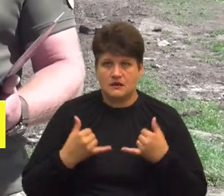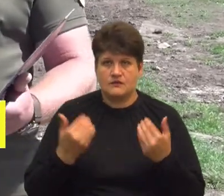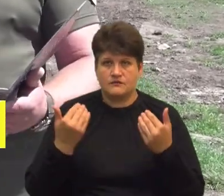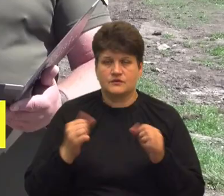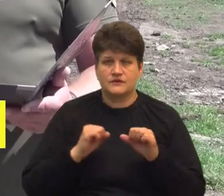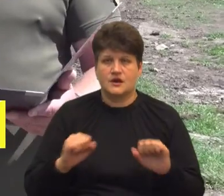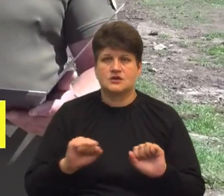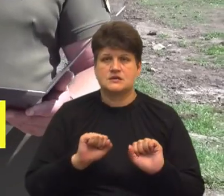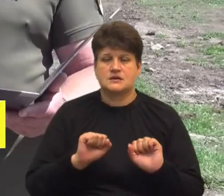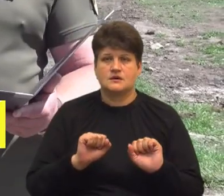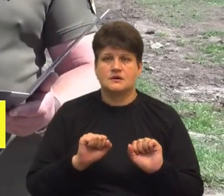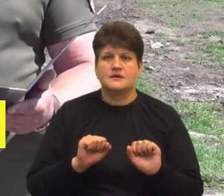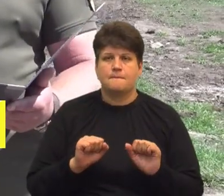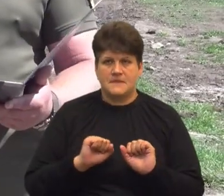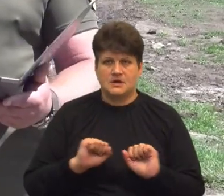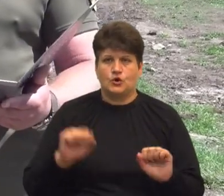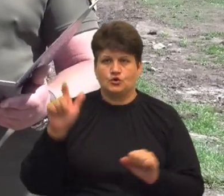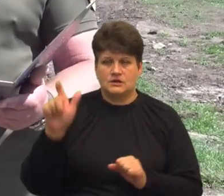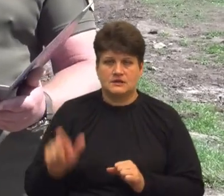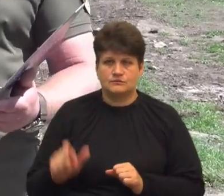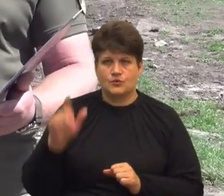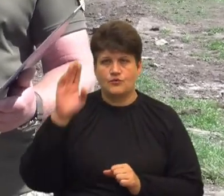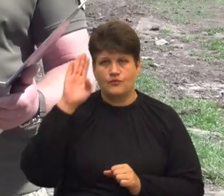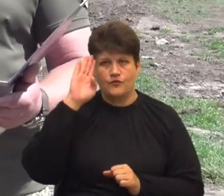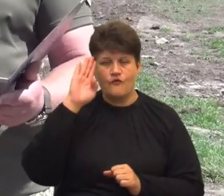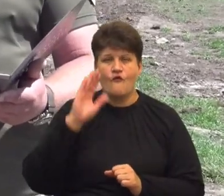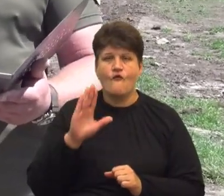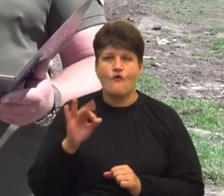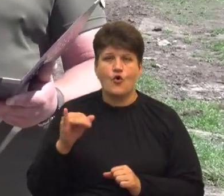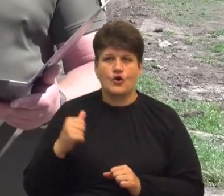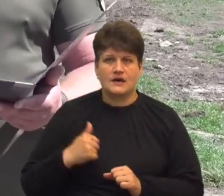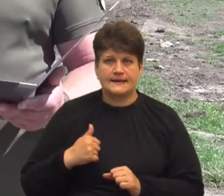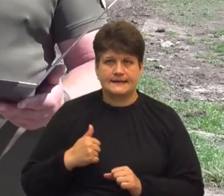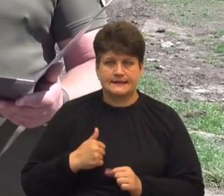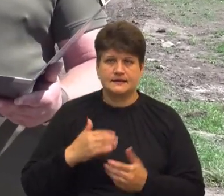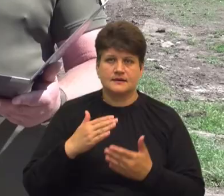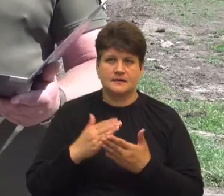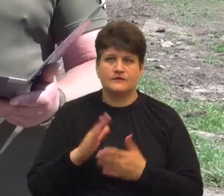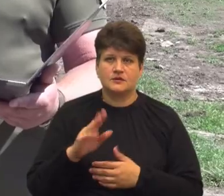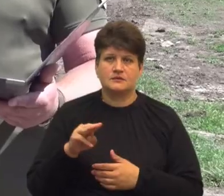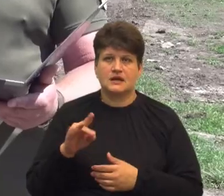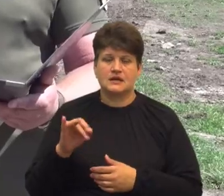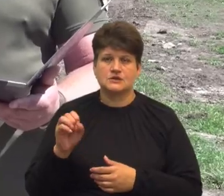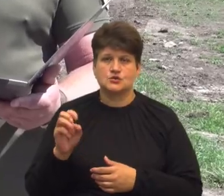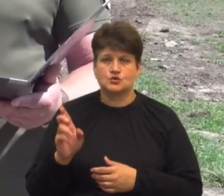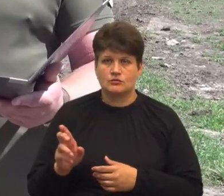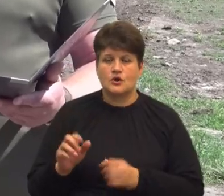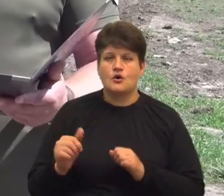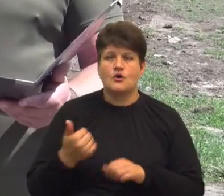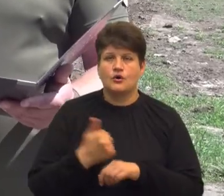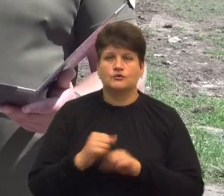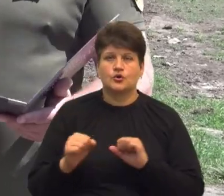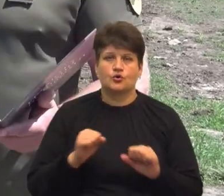стійкістю та патріотизму воїна чи нами якого уславлений Володимир тризуб голову збройних сил України